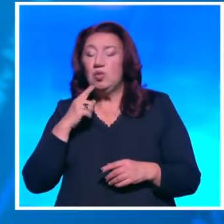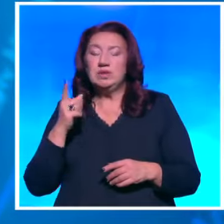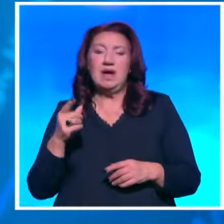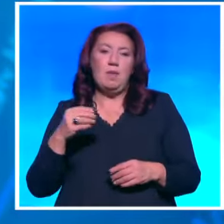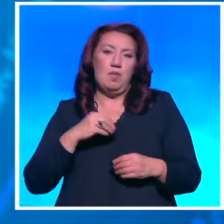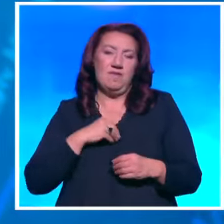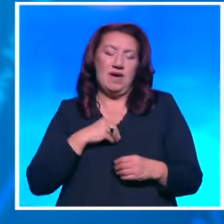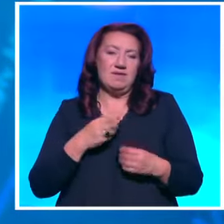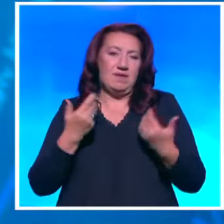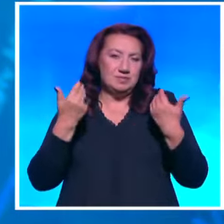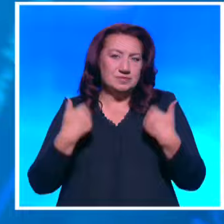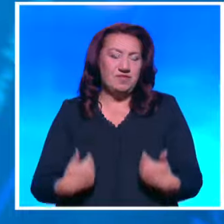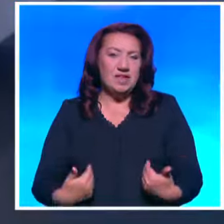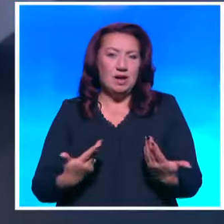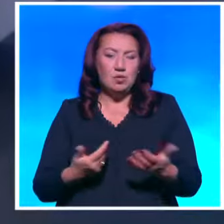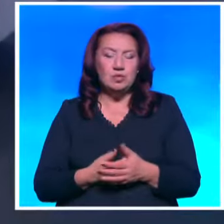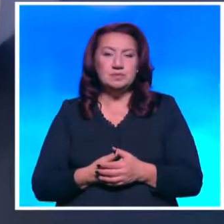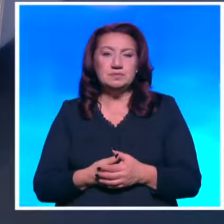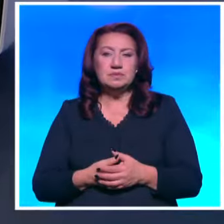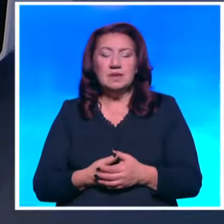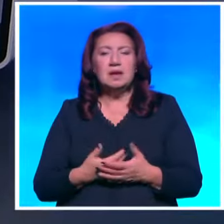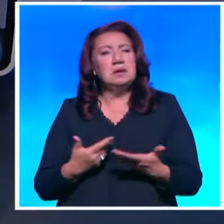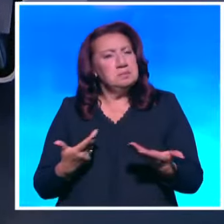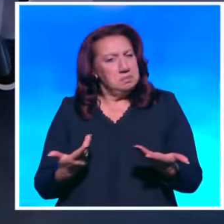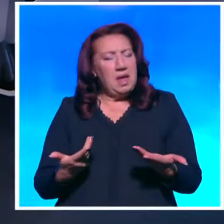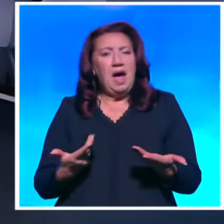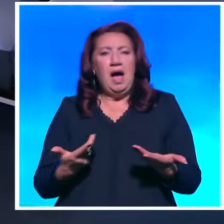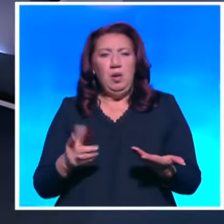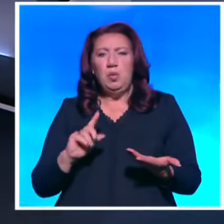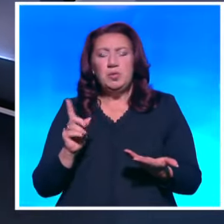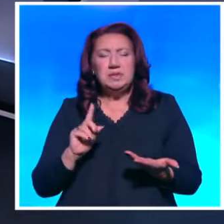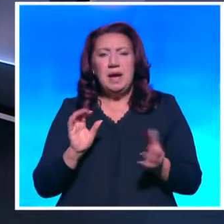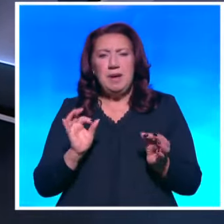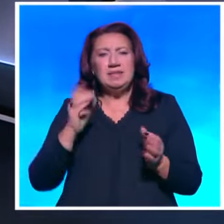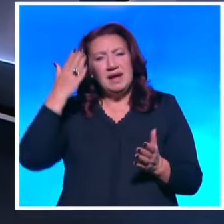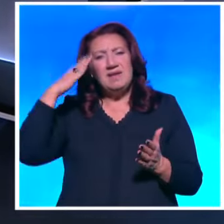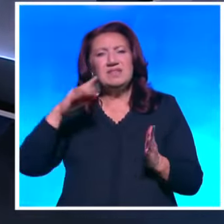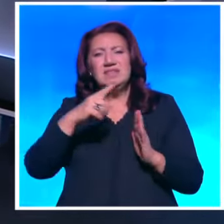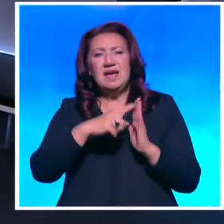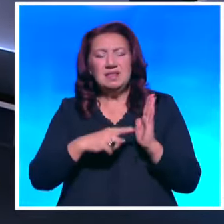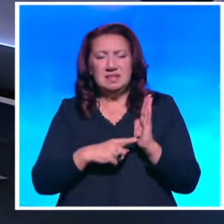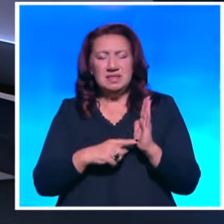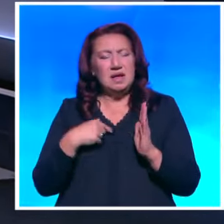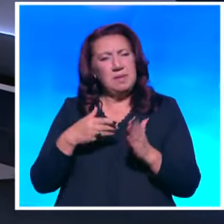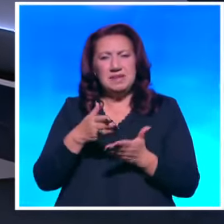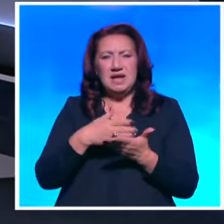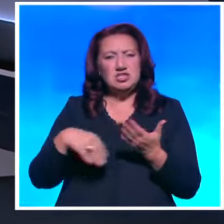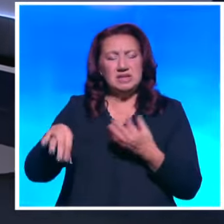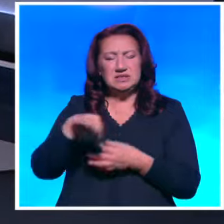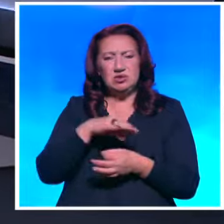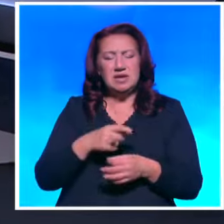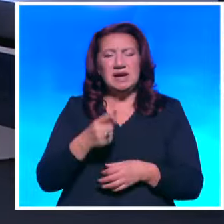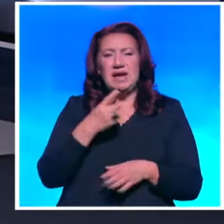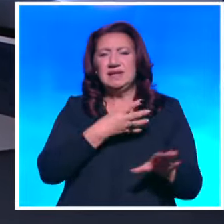едно. А какво, ако нямаме Ден на народните будители? Имаме една част от историята на България от 1945 до